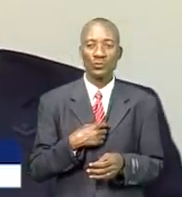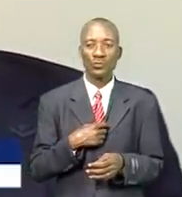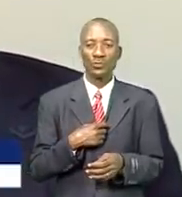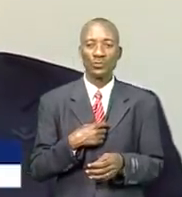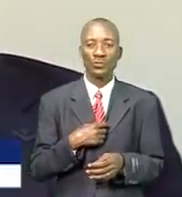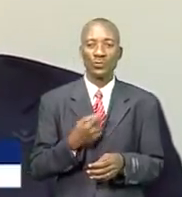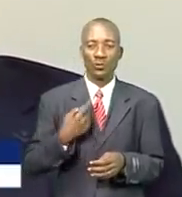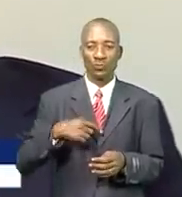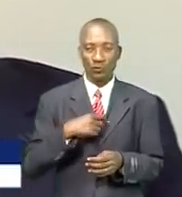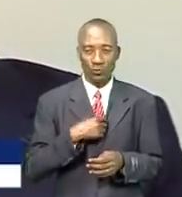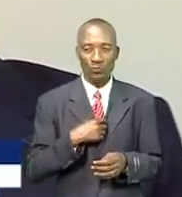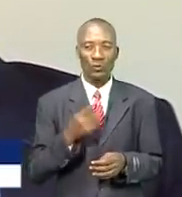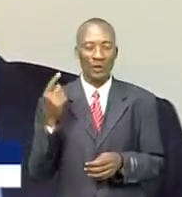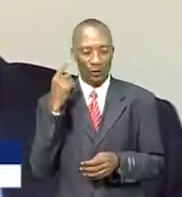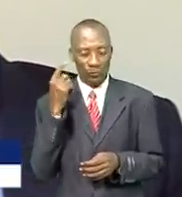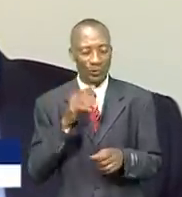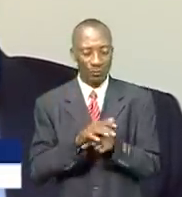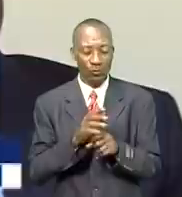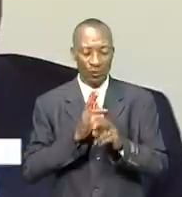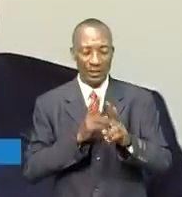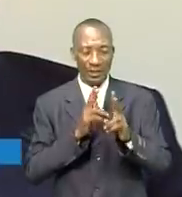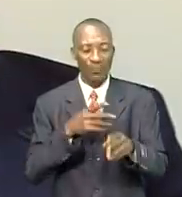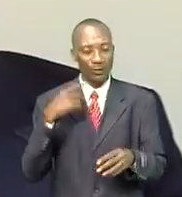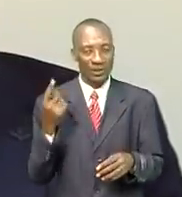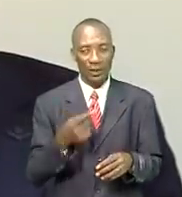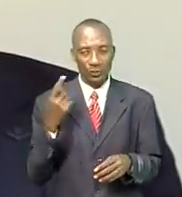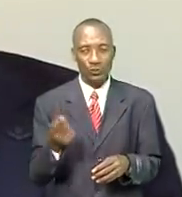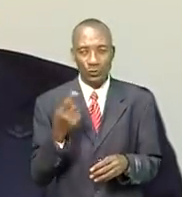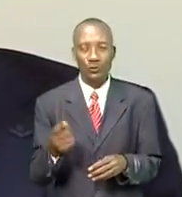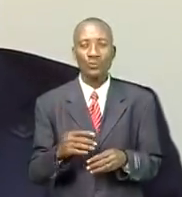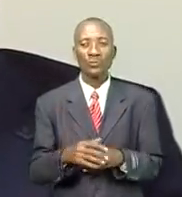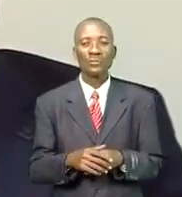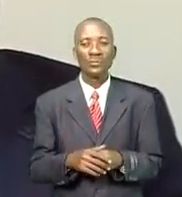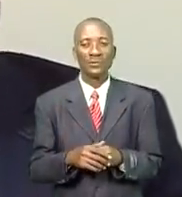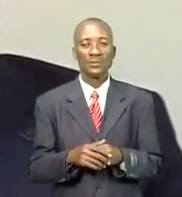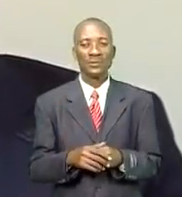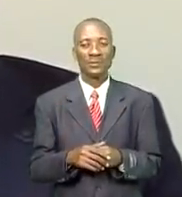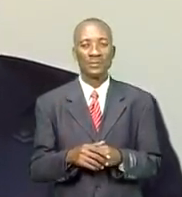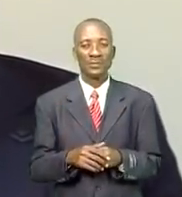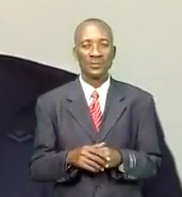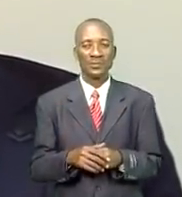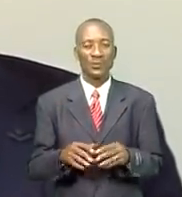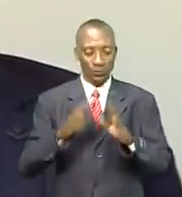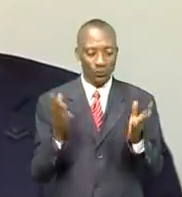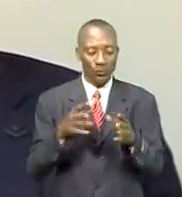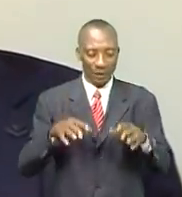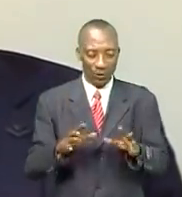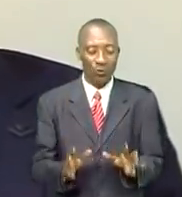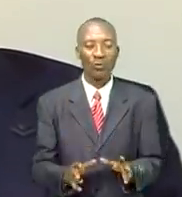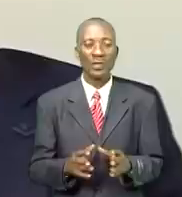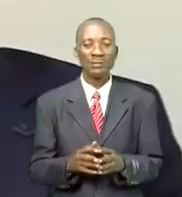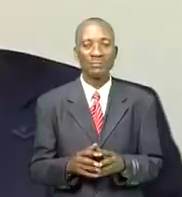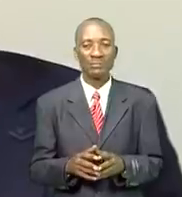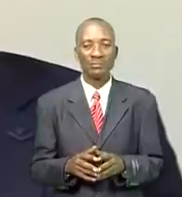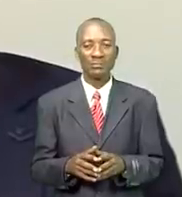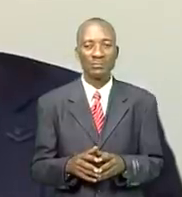nous félicitons qu'il y ait un nouveau gouvernement. Deuxième chose, nous pensons que tous les Congolais, et singulièrement ceux